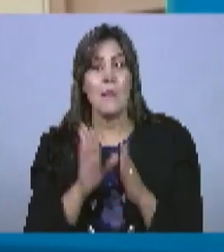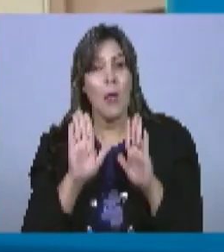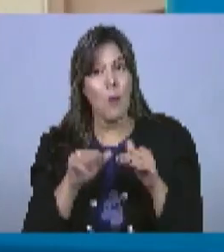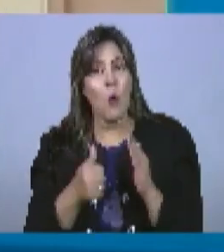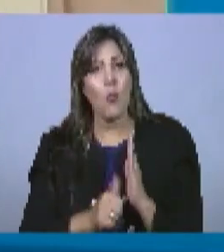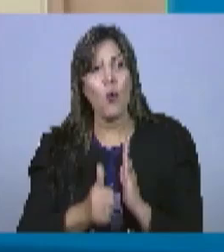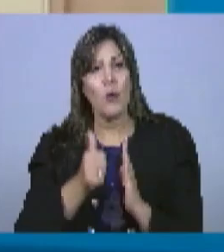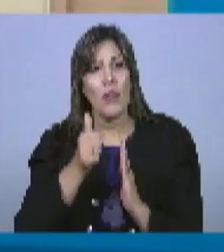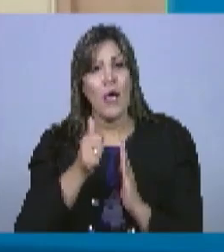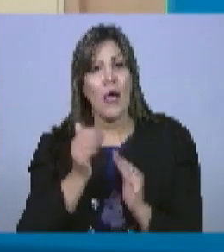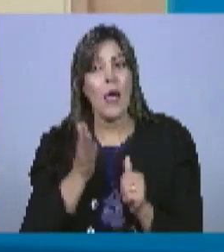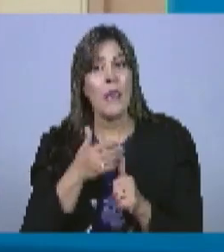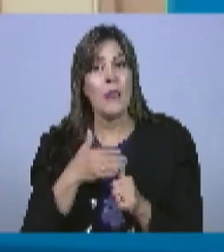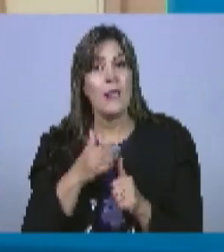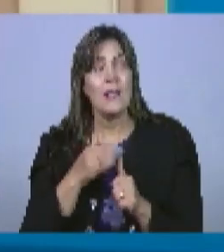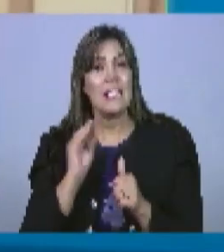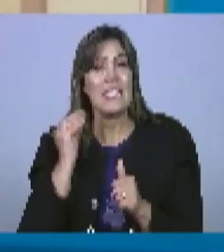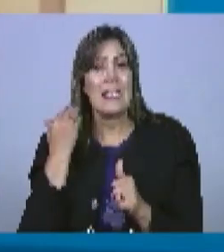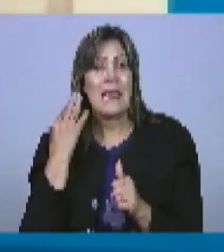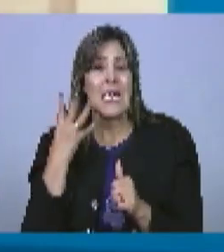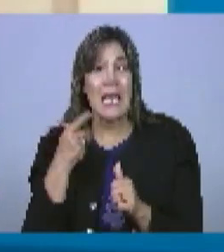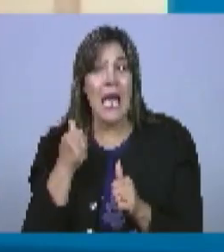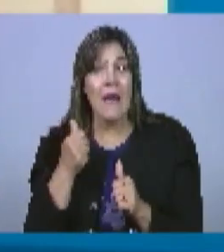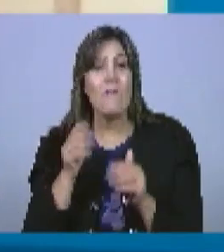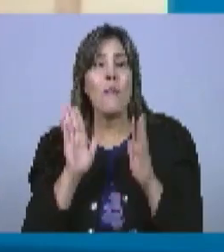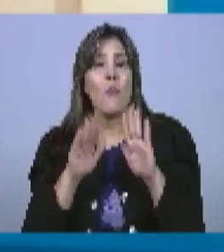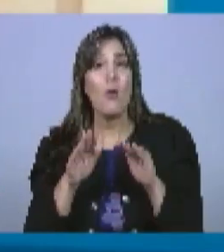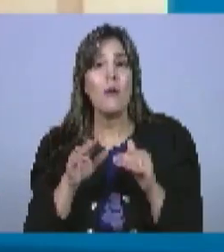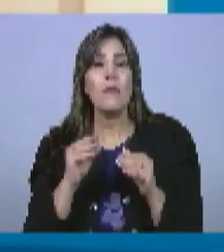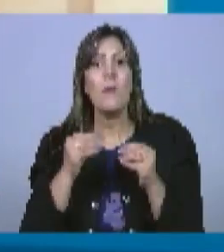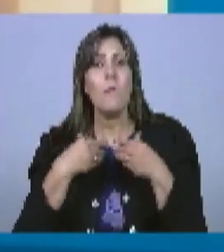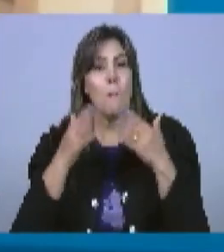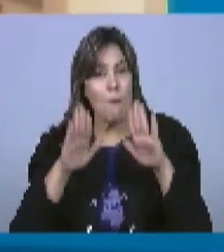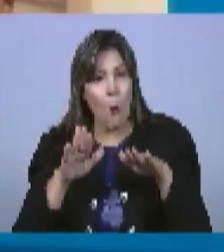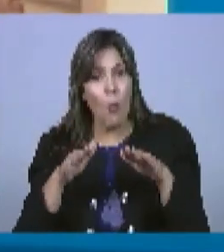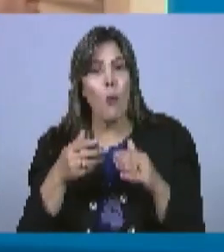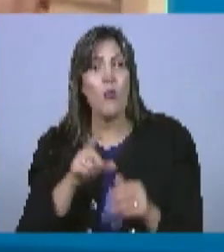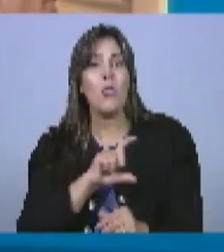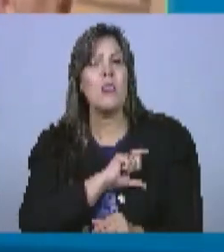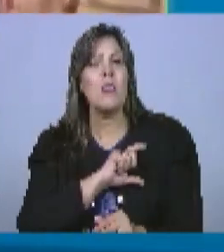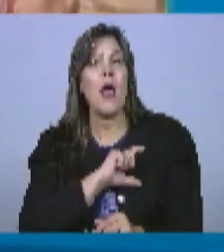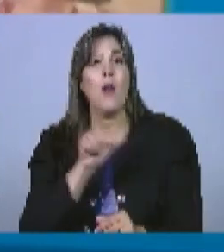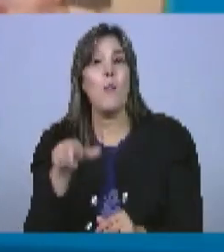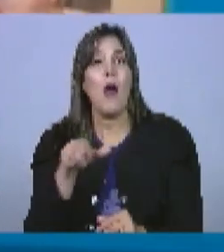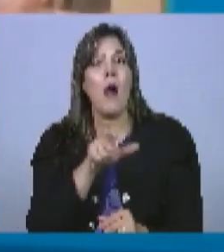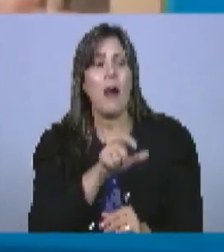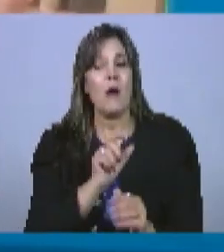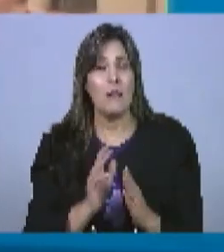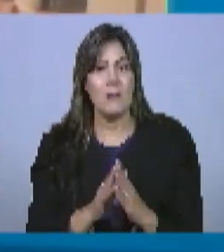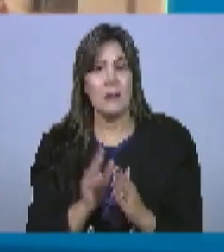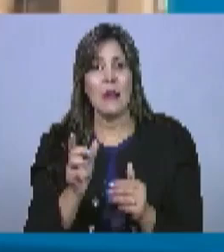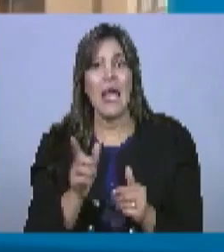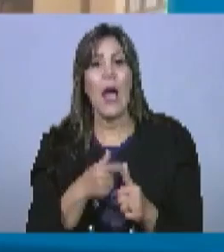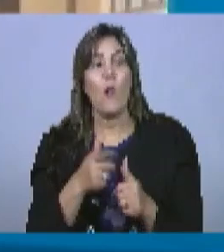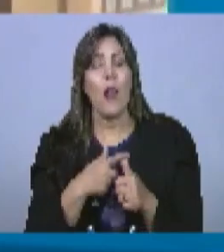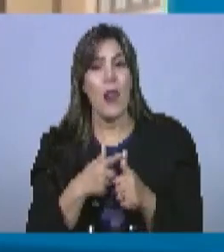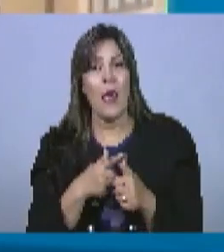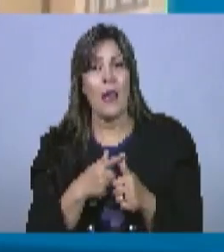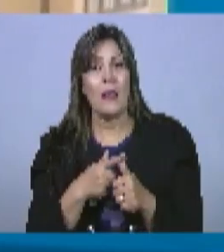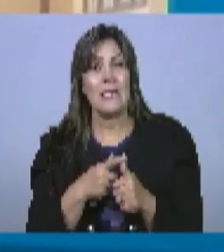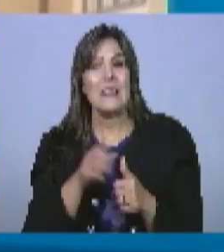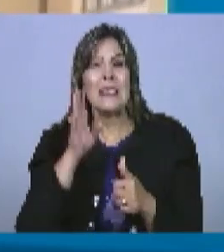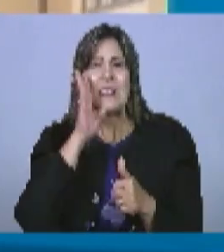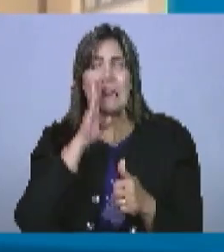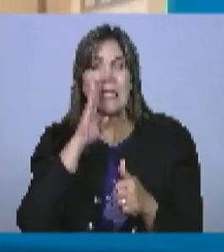الجيد كما وكيفا متاحه للطالب يعني اولا كم